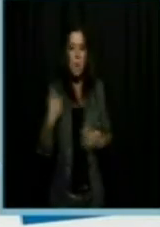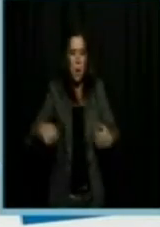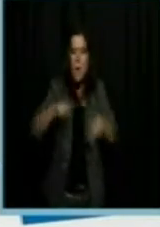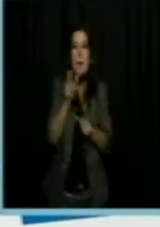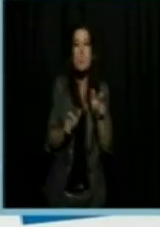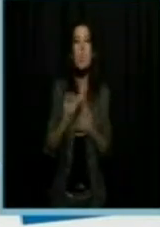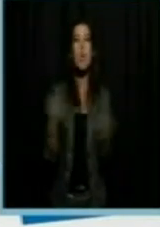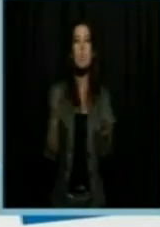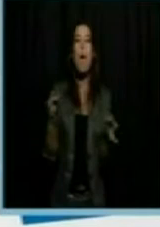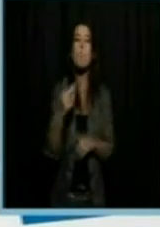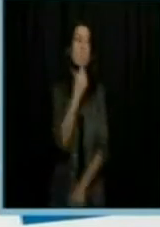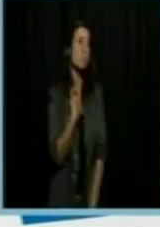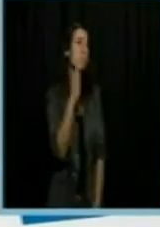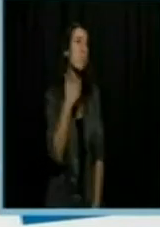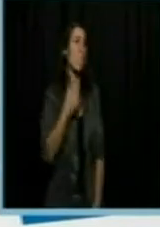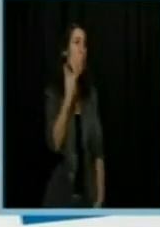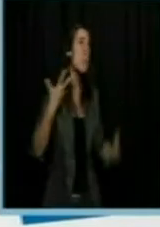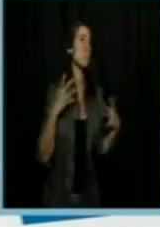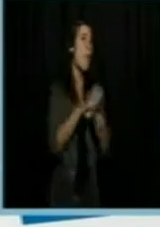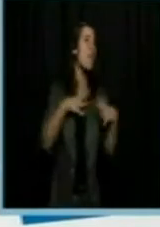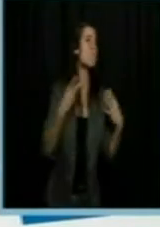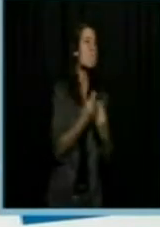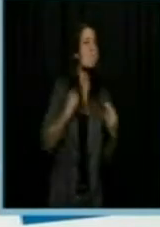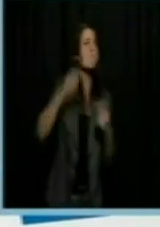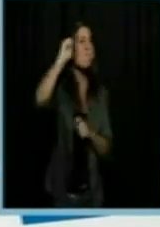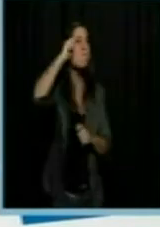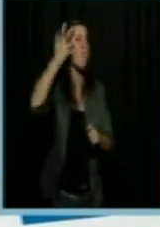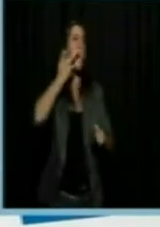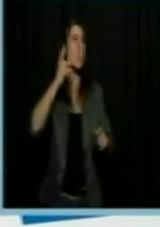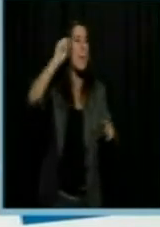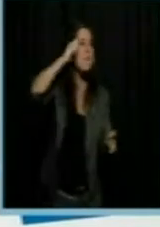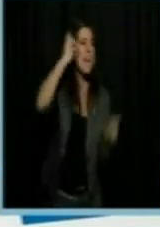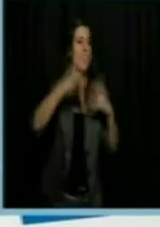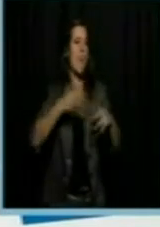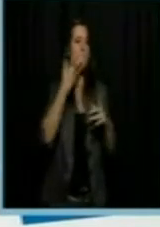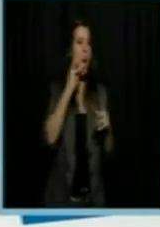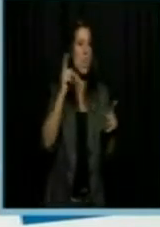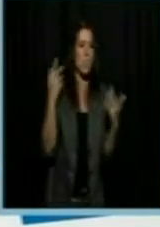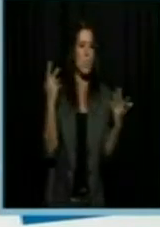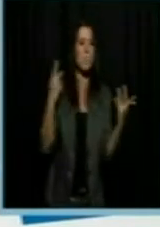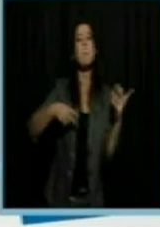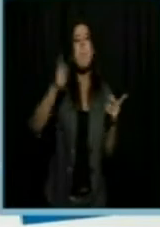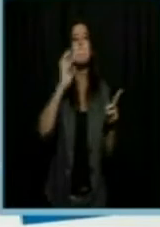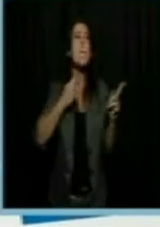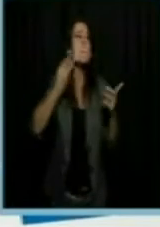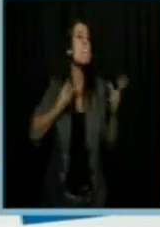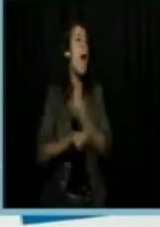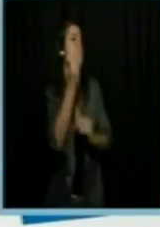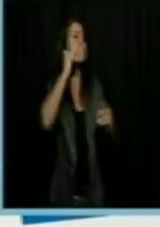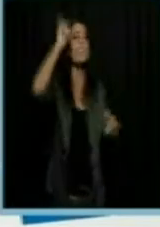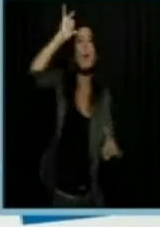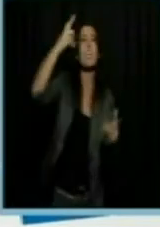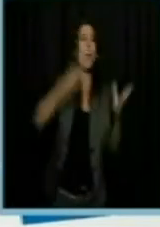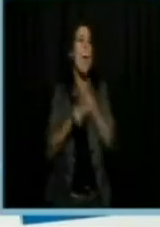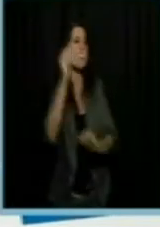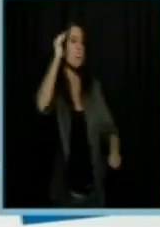ci dicevano vogliamo combattere con voi, anche se siamo nati a Busto Arsizio, anche se siamo nati a Milano, anche se siamo nati a Torino e a